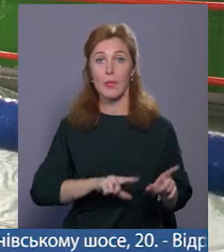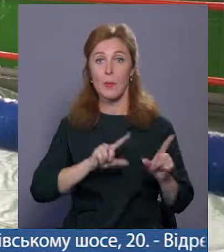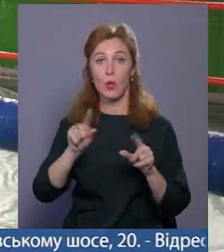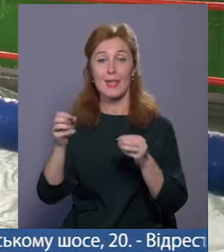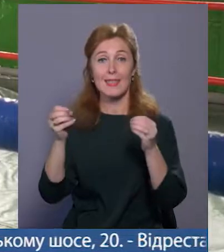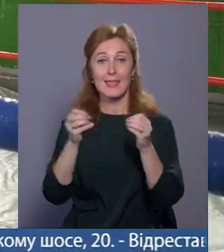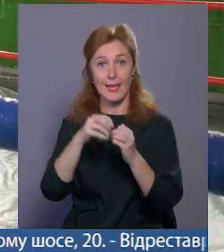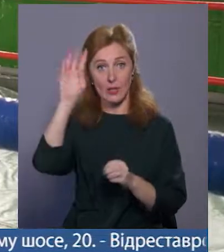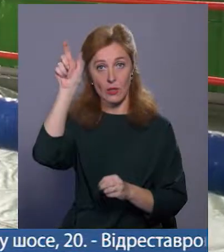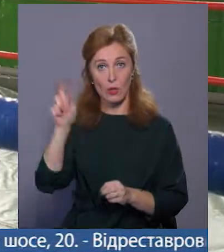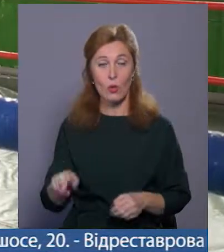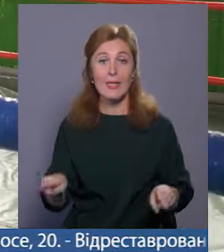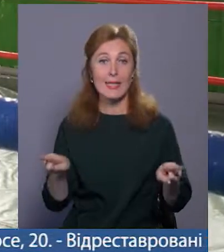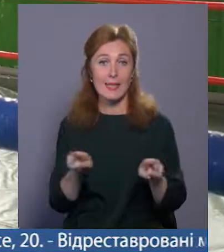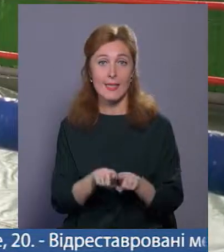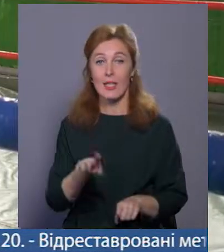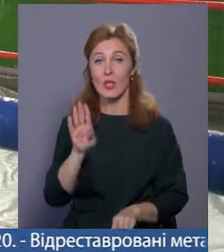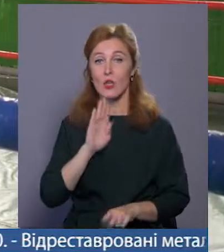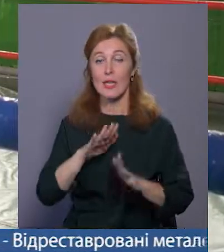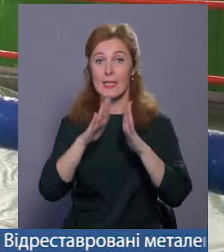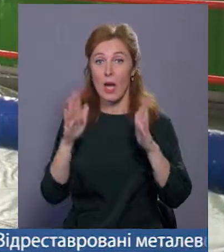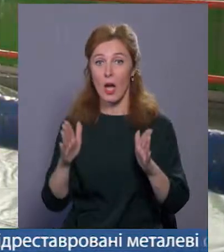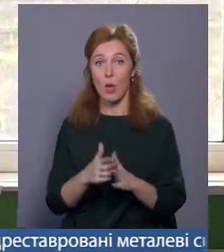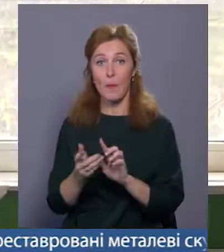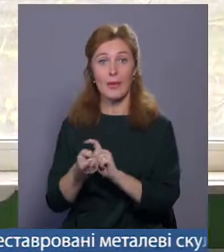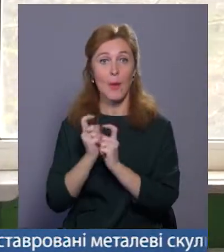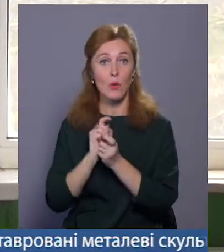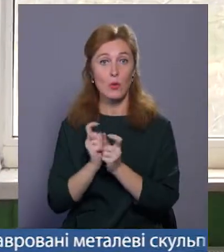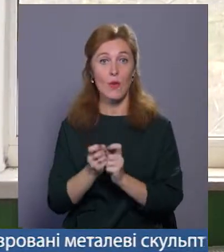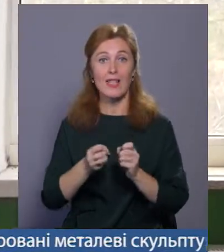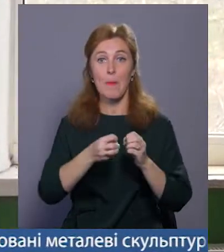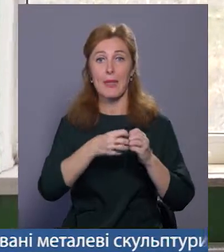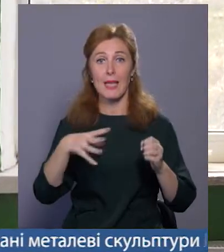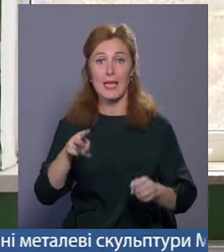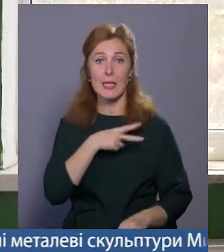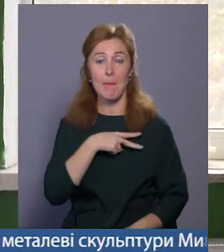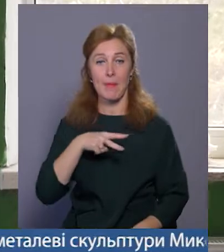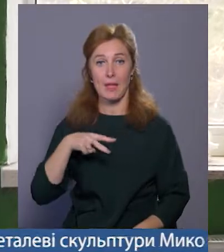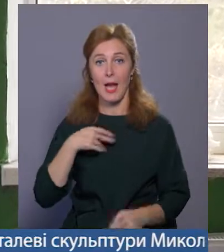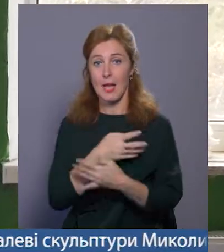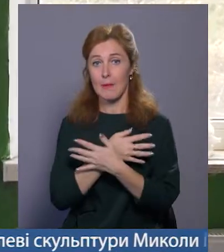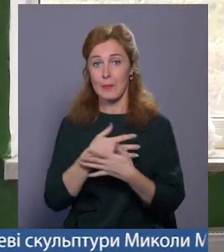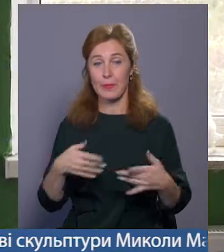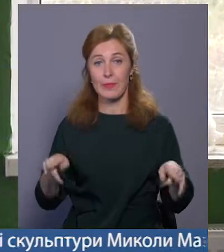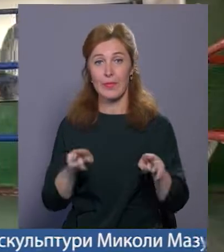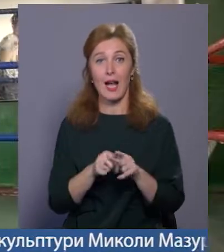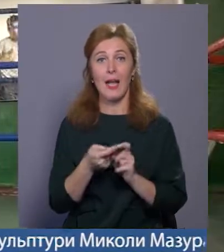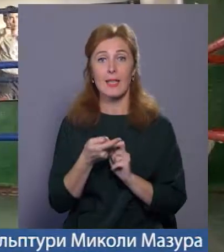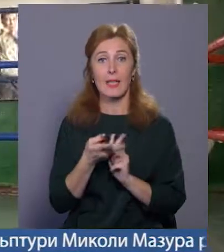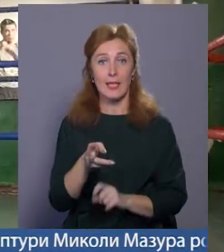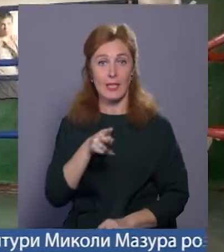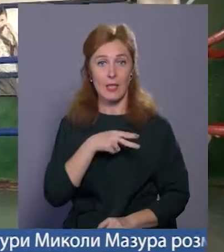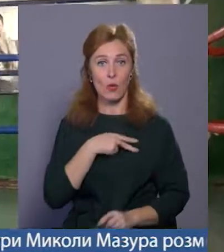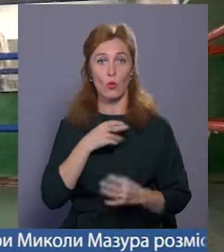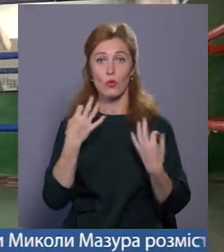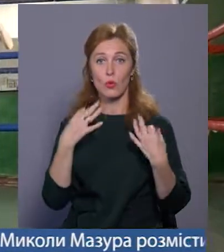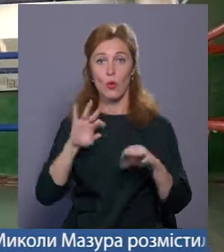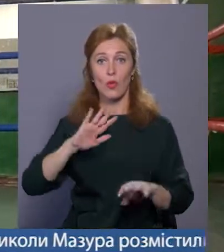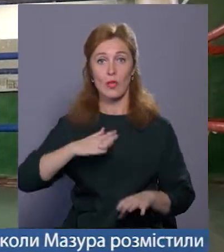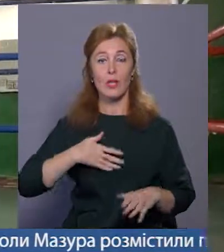хлопців та стільки ж дівчат. Загалом набоксували на 15 медалей різного гатунку. Така кількість нагород дозволила нашій збірній